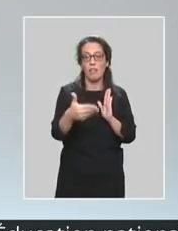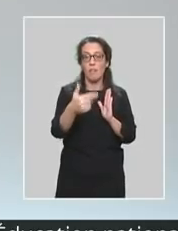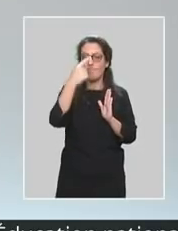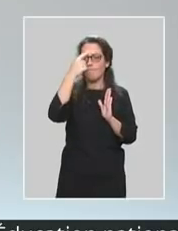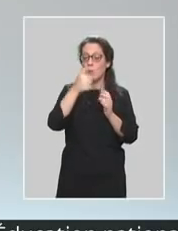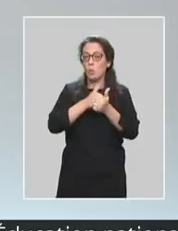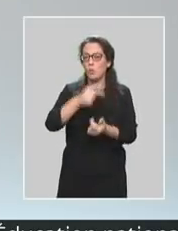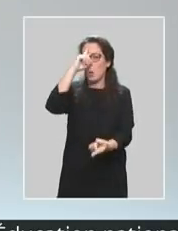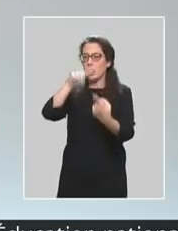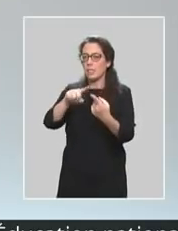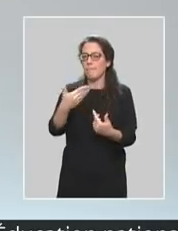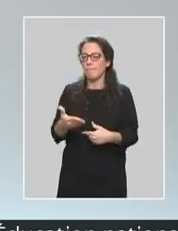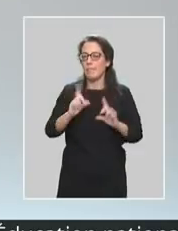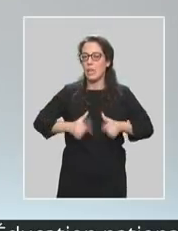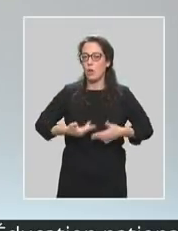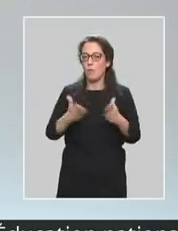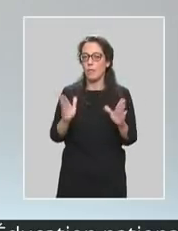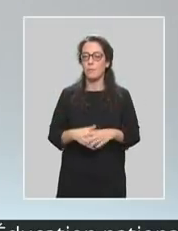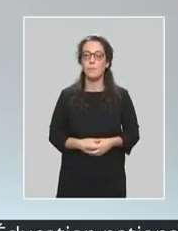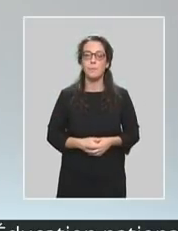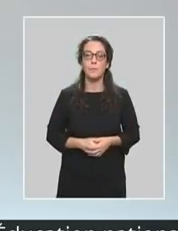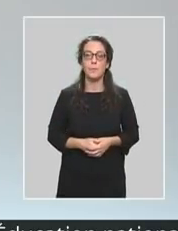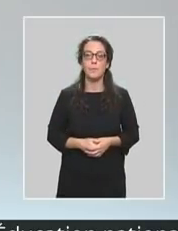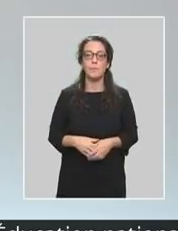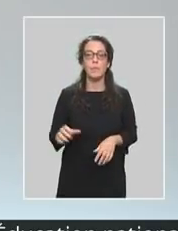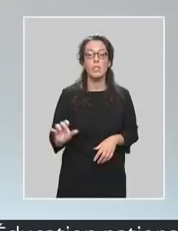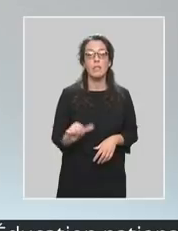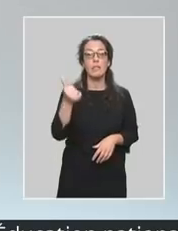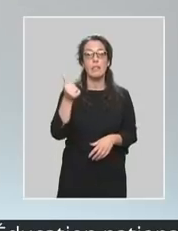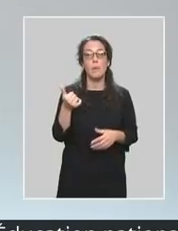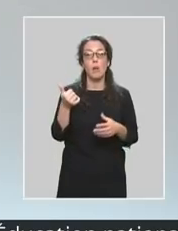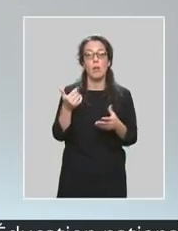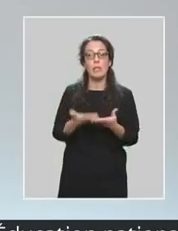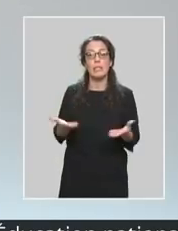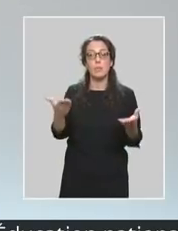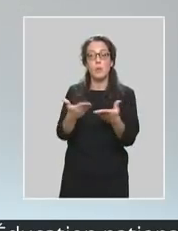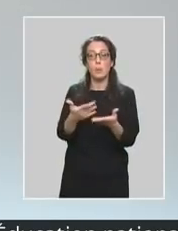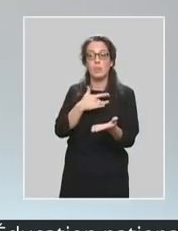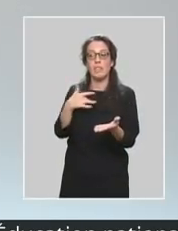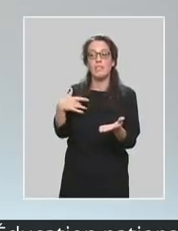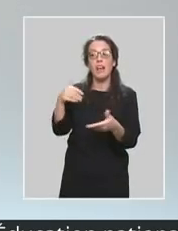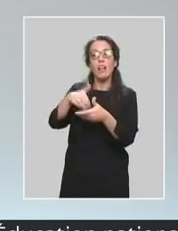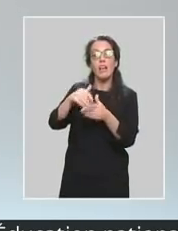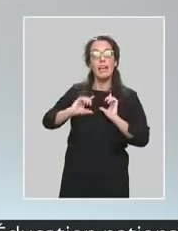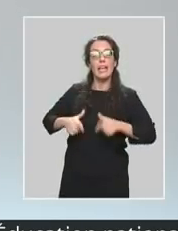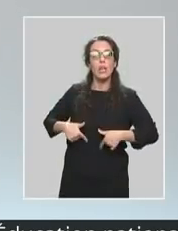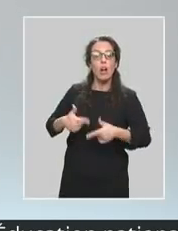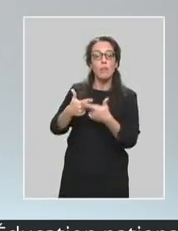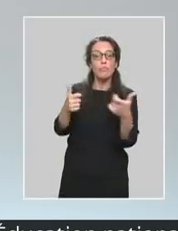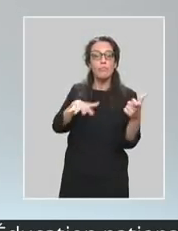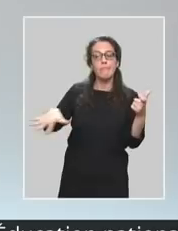objectif. Mais tout d'abord, je voudrais faire un point sur l'état de la situation sanitaire dans l'espace scolaire. Nous avons aujourd'hui en